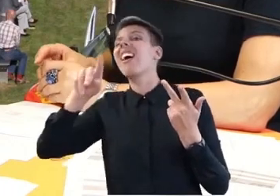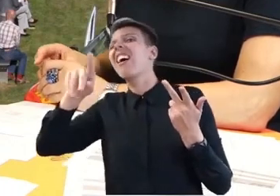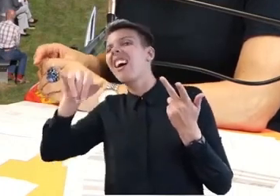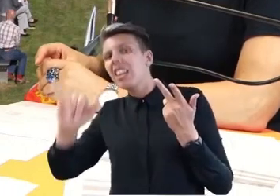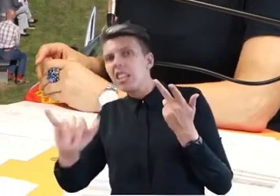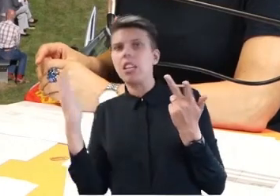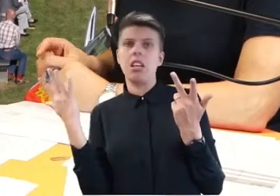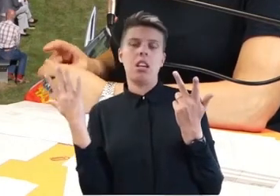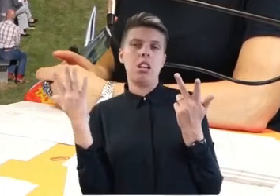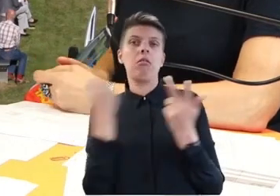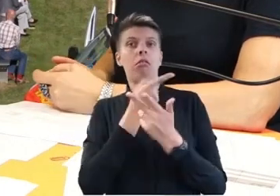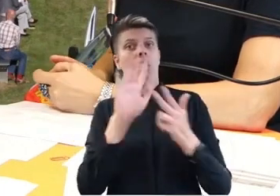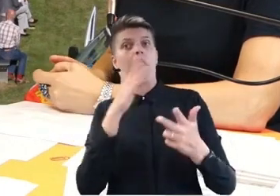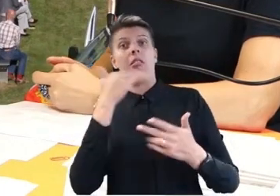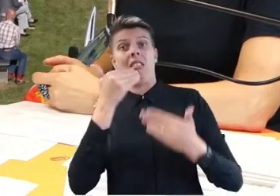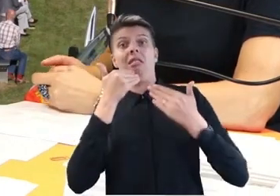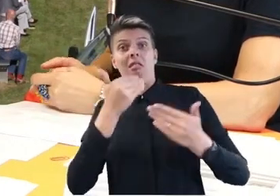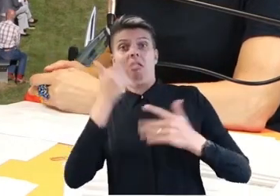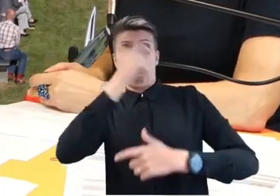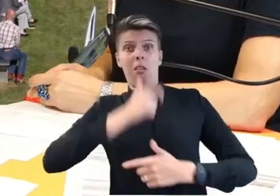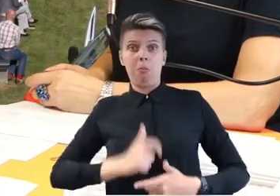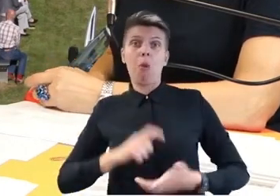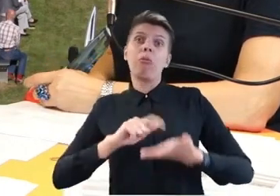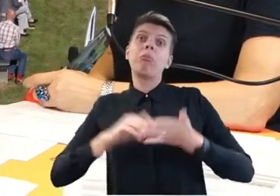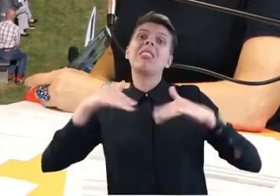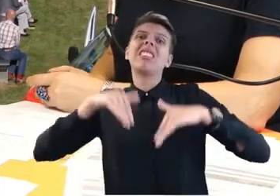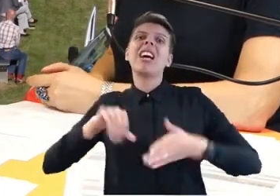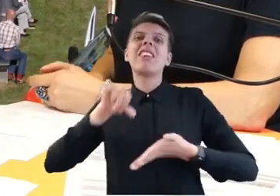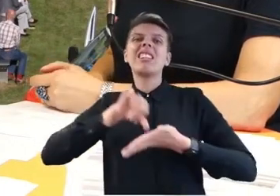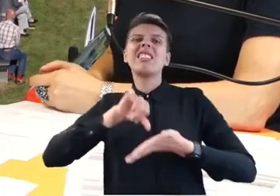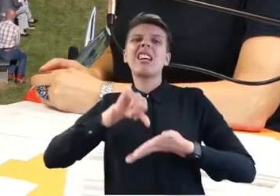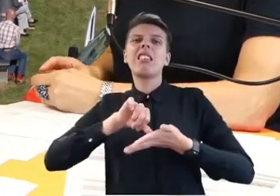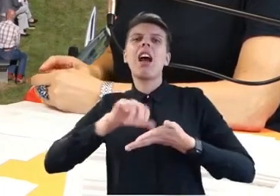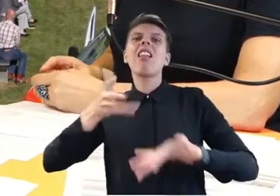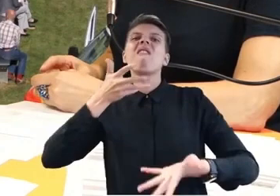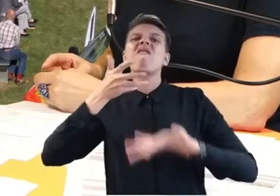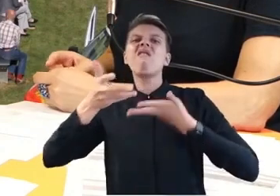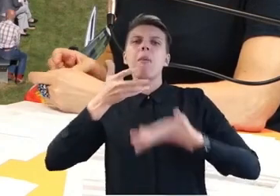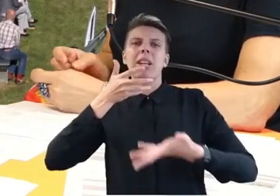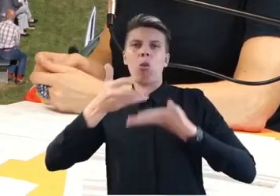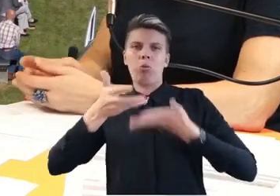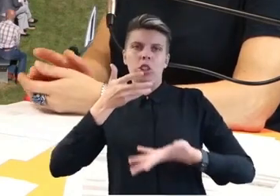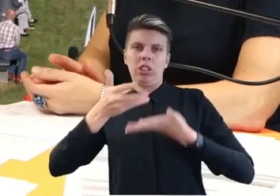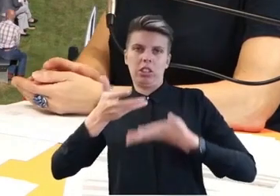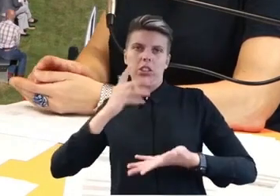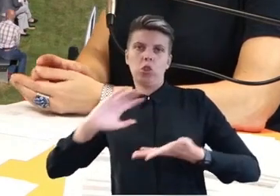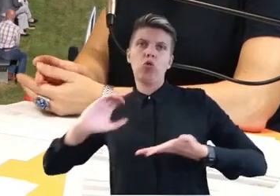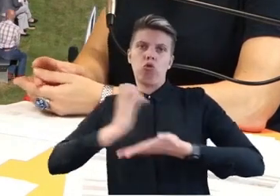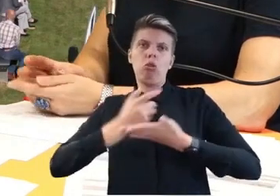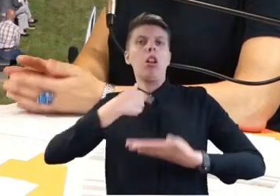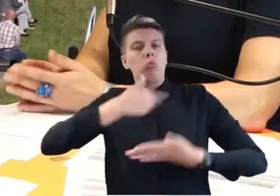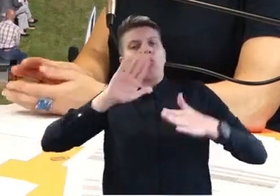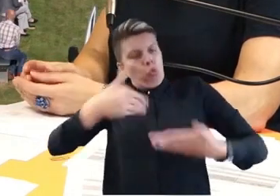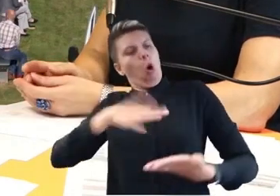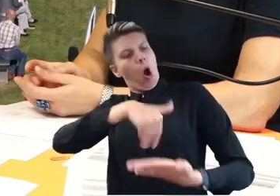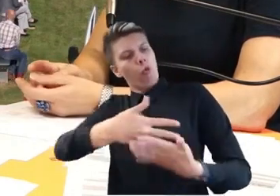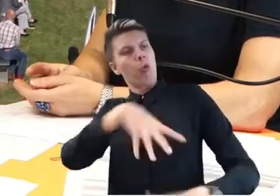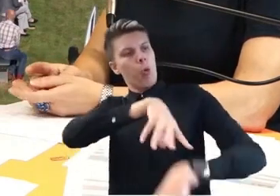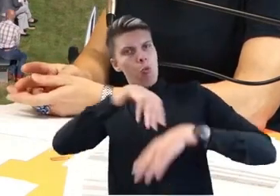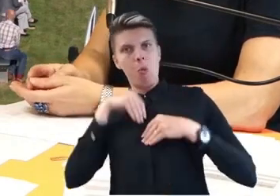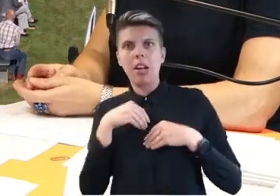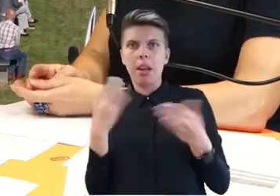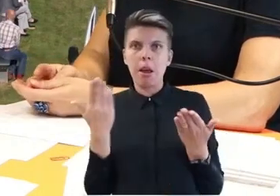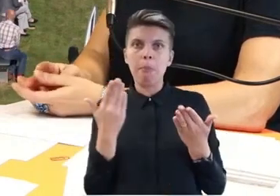dass wir hier diese zentrale vermittlungsstelle übernehmen und dafür sorgen dass die kollegen genau dann die